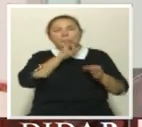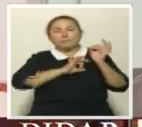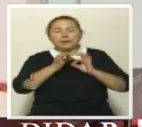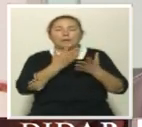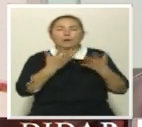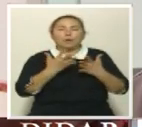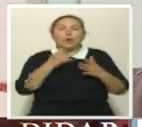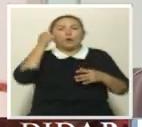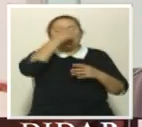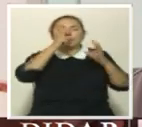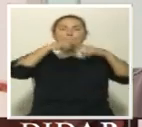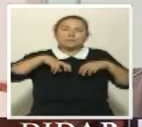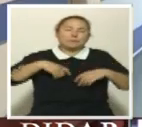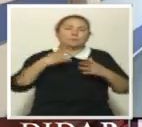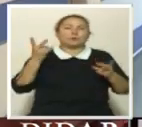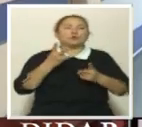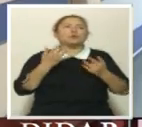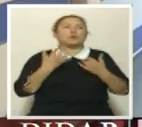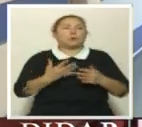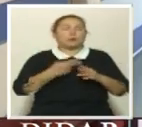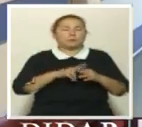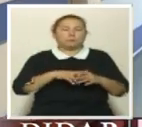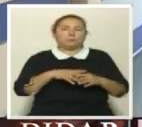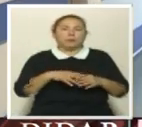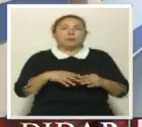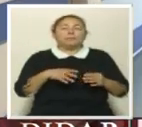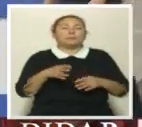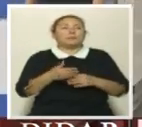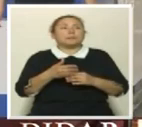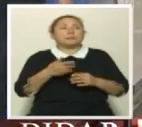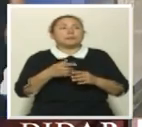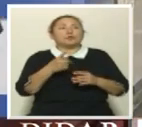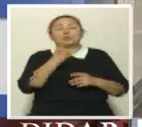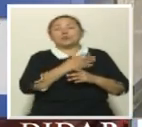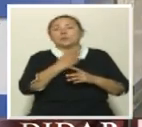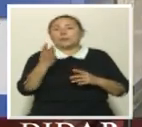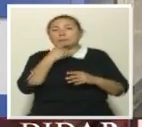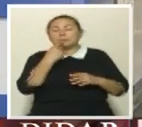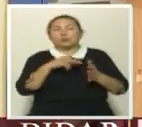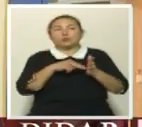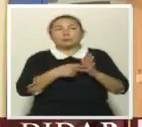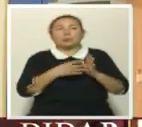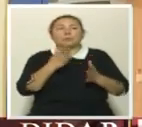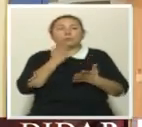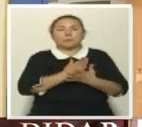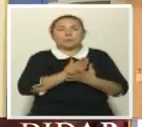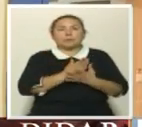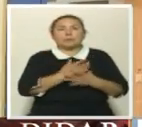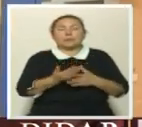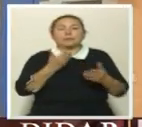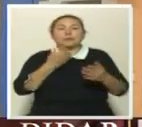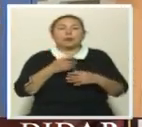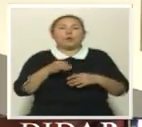жылына қанша рет обследование жасалу керек, соның барлығы. Сонымен қатар, биыл емделушілерге 300-ге жуық ота жасау жоспарланып отыр. Айта кетейік,